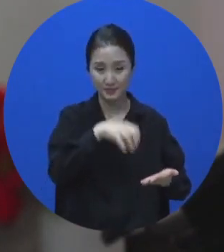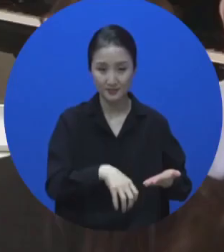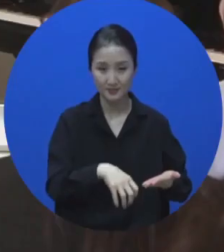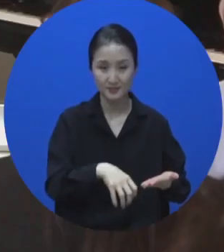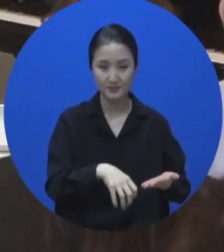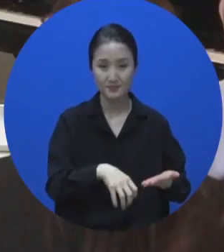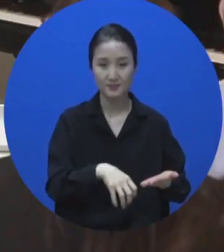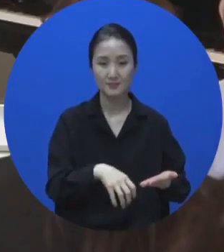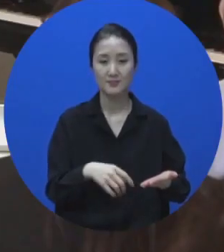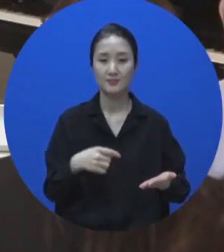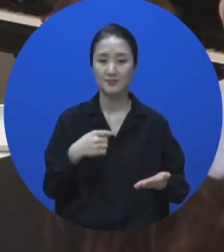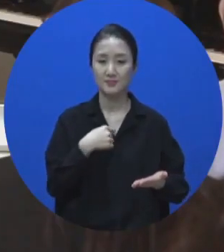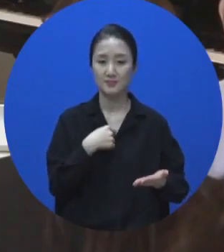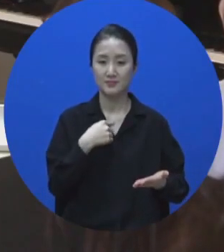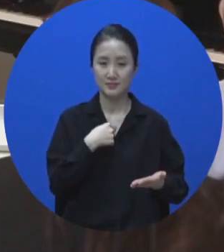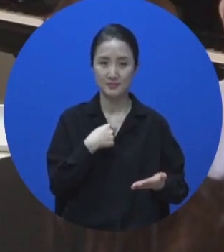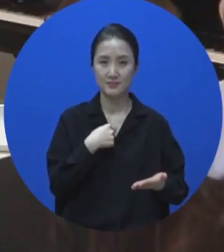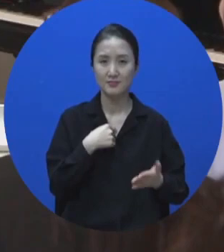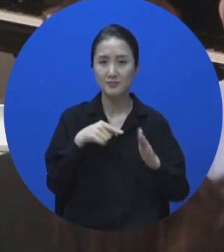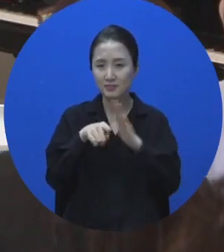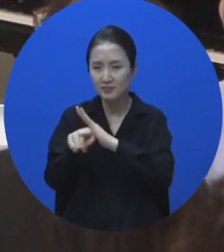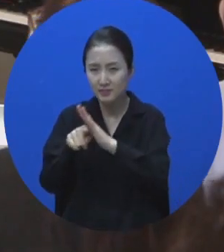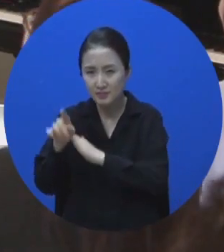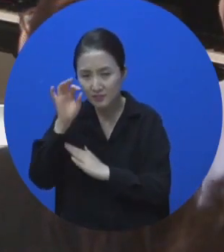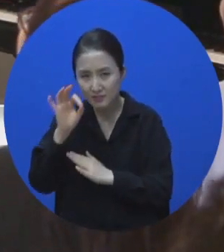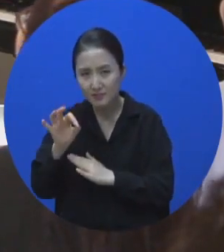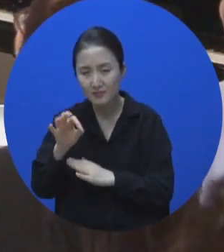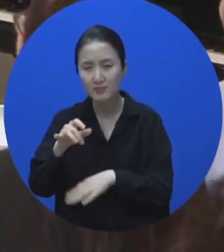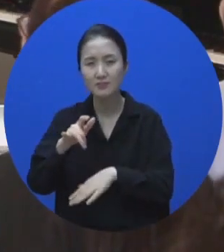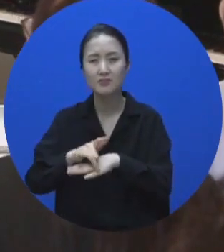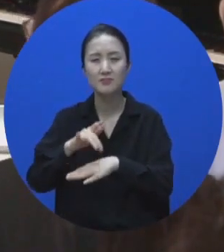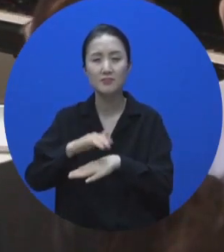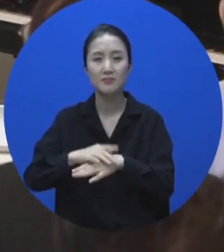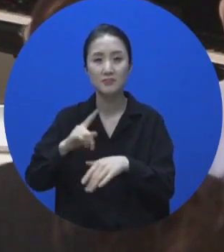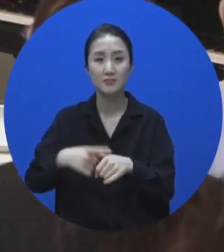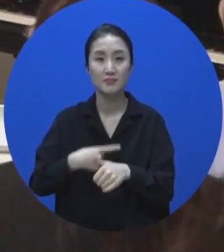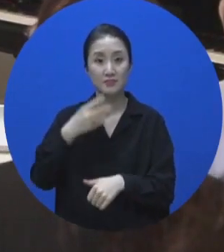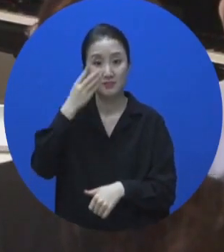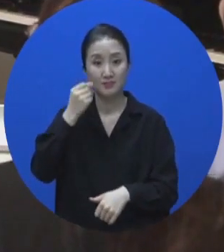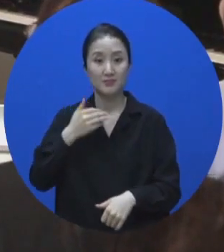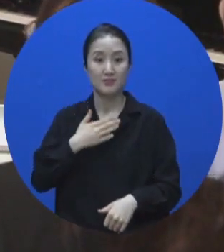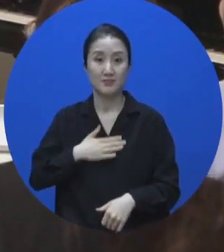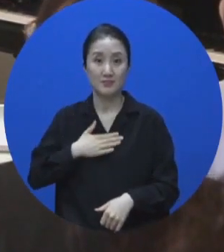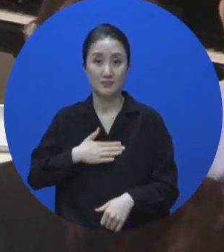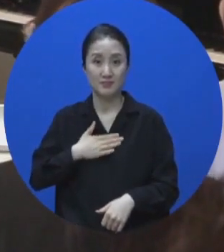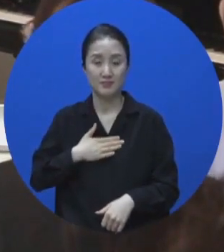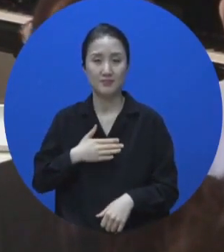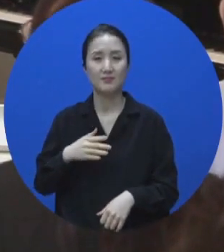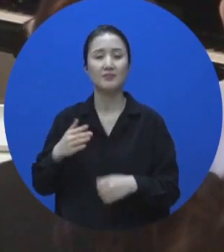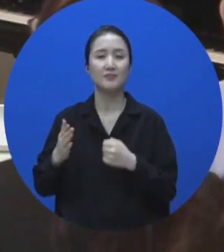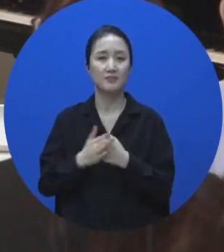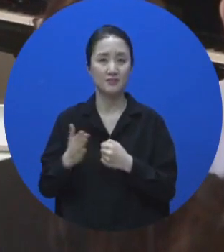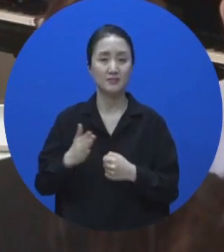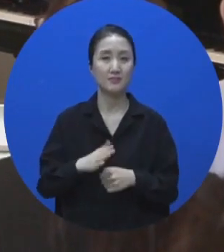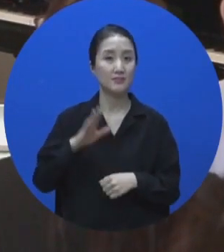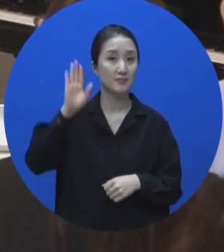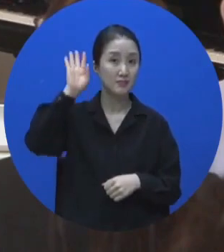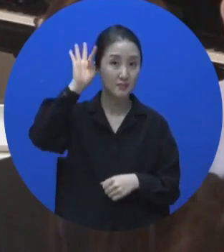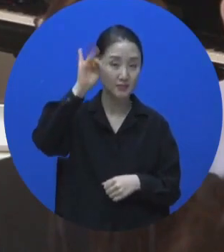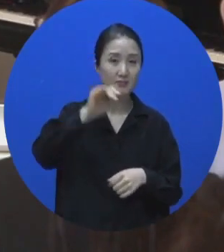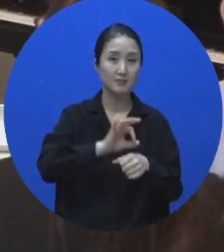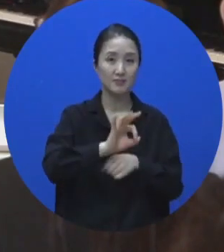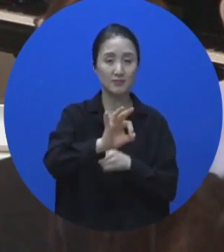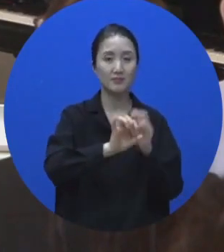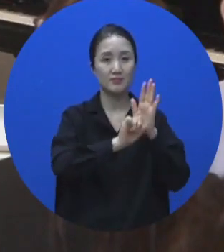10년뒤에 저는 그 집을 보지도 않고 낙찰을 받았습니다 왜 더 그 집은 좋은